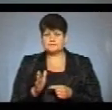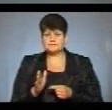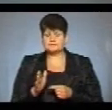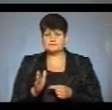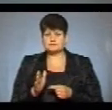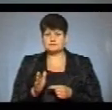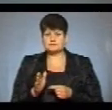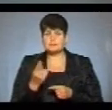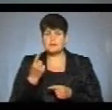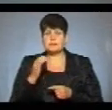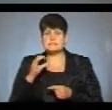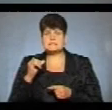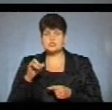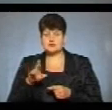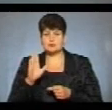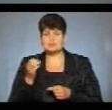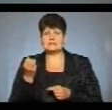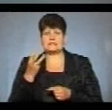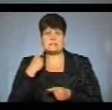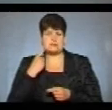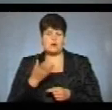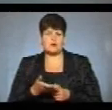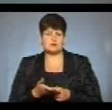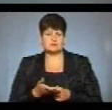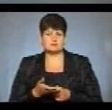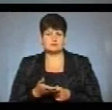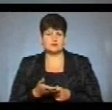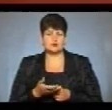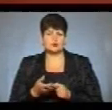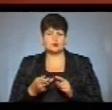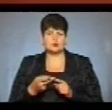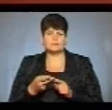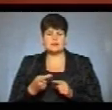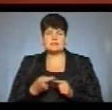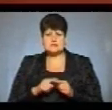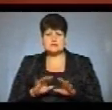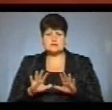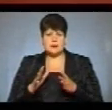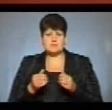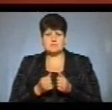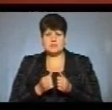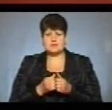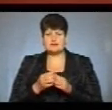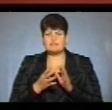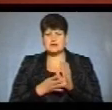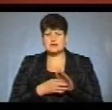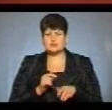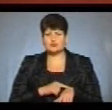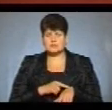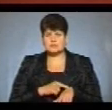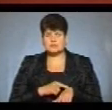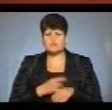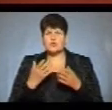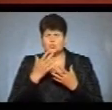от 1 січня 13 років. З другої сторони, це трапилося біля 19 годин темно. В яку